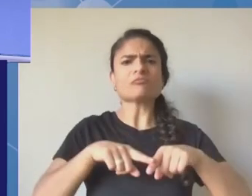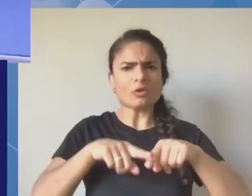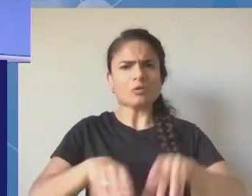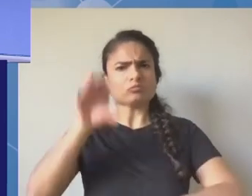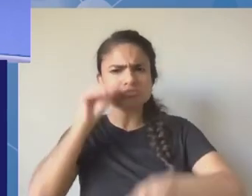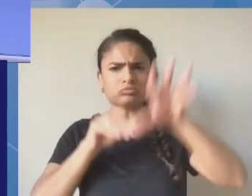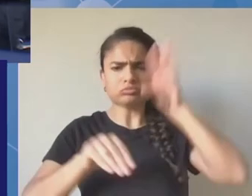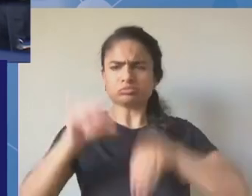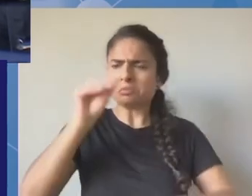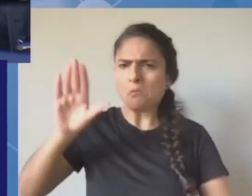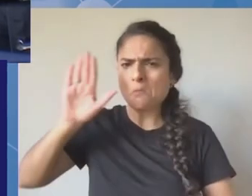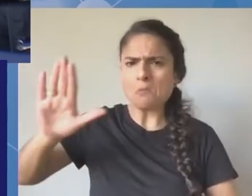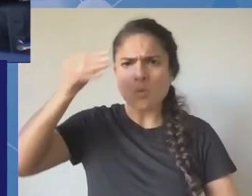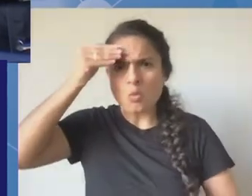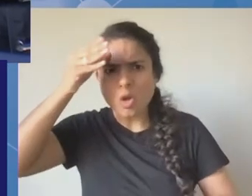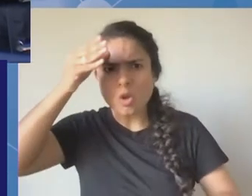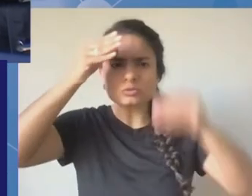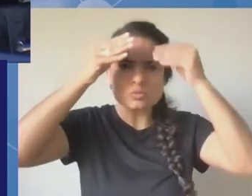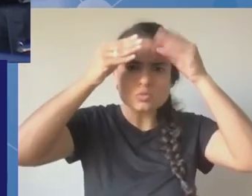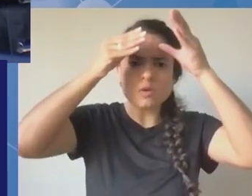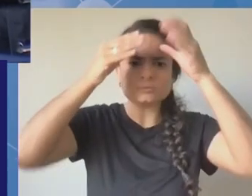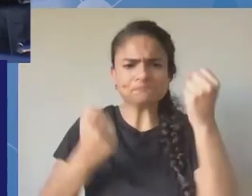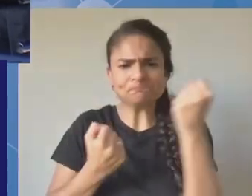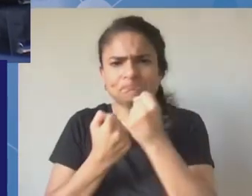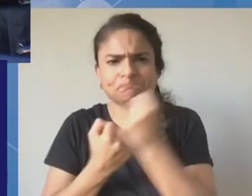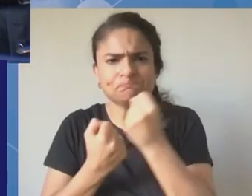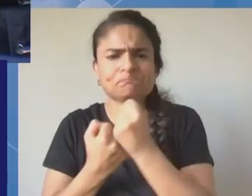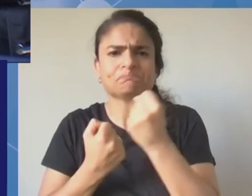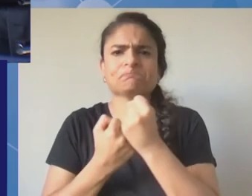指引的方向，而且我们还要